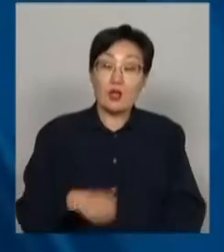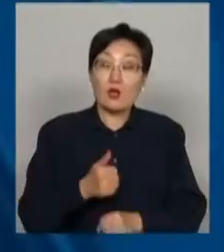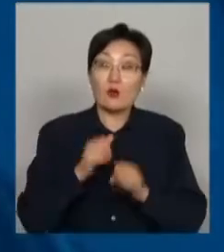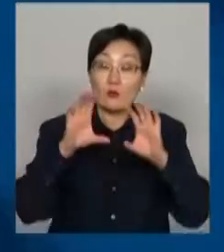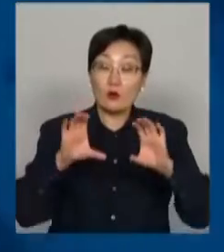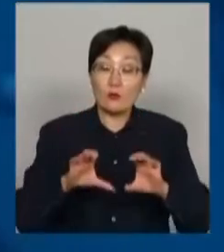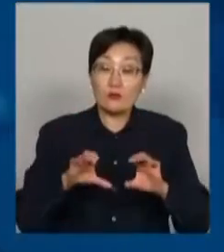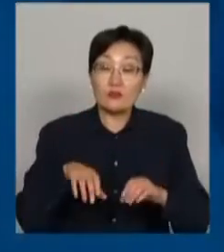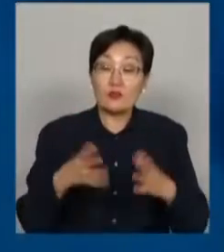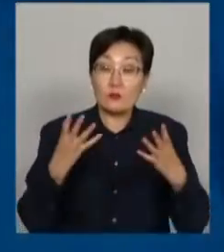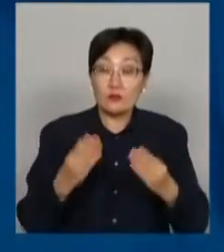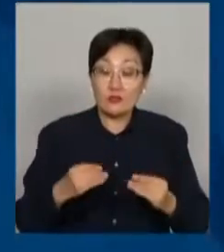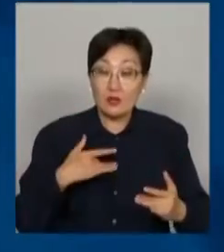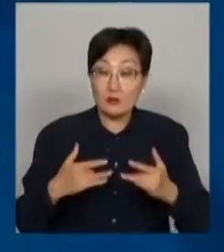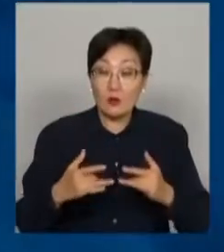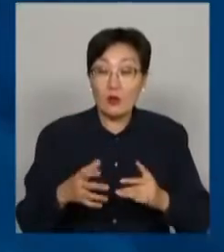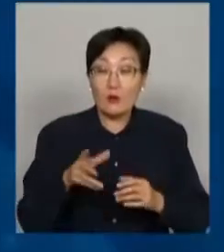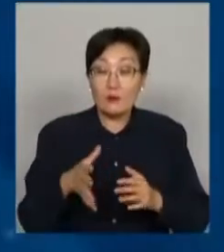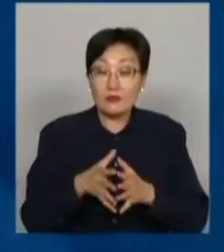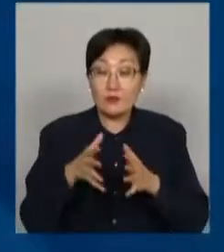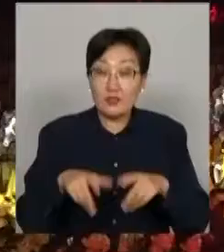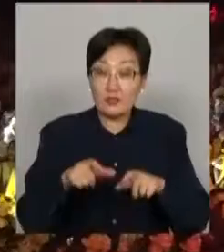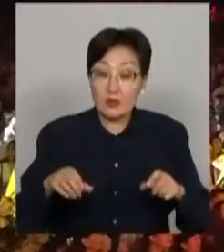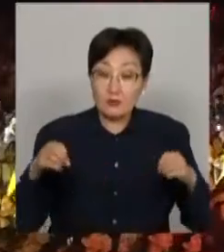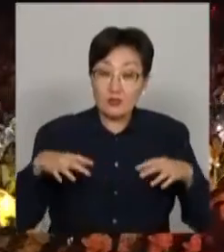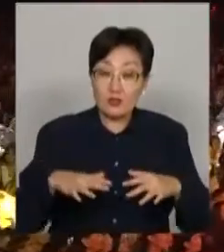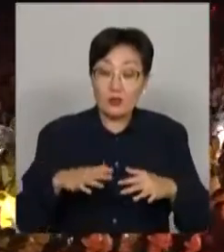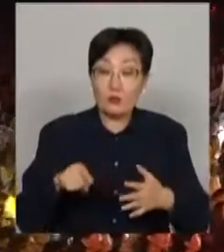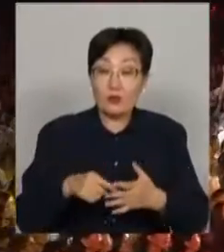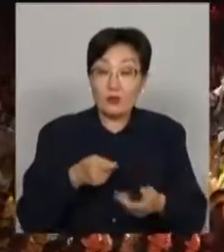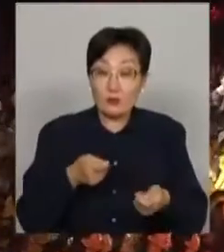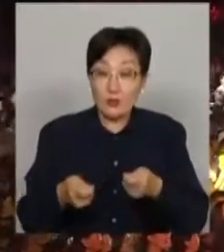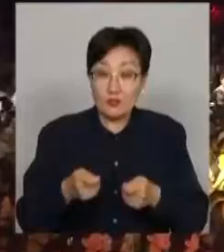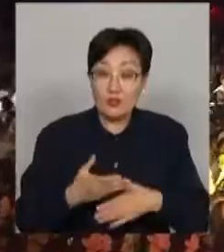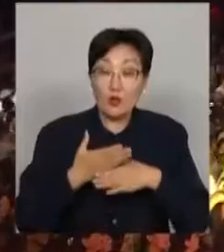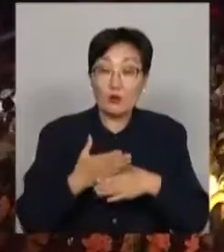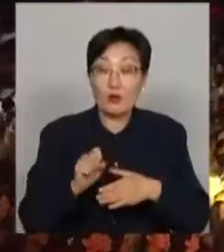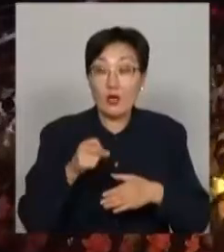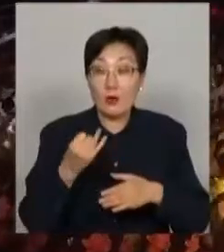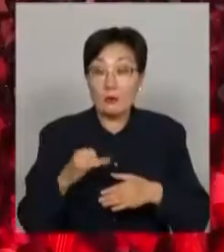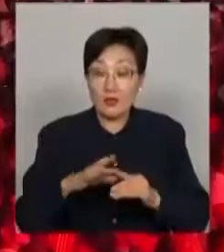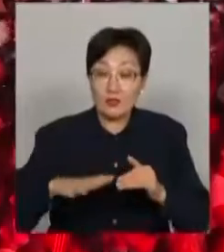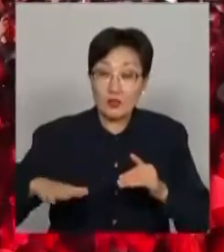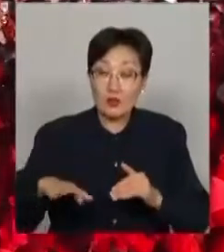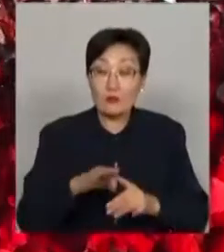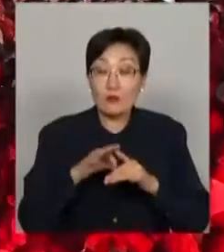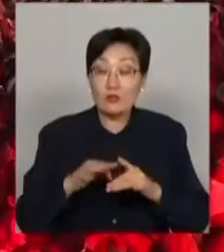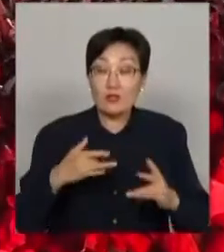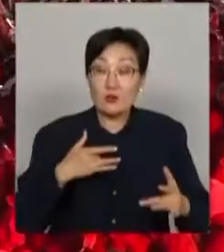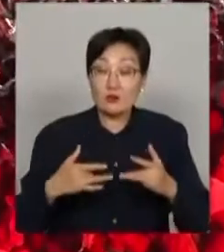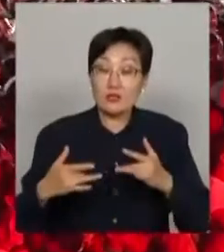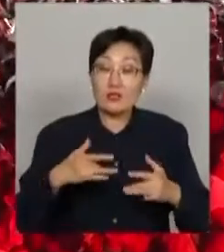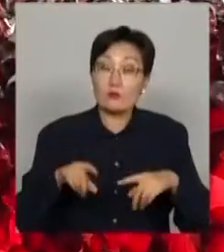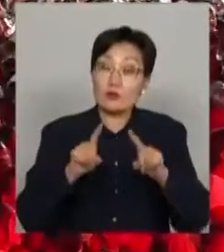Конституция күніне арналған концертке 5000-нан астам алматылық жиылды. Қала әкімдігінің қолдауымен Абай алаңында ұйымдастырылған кеште